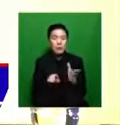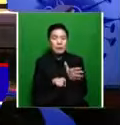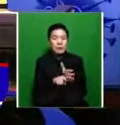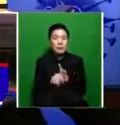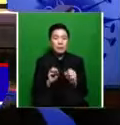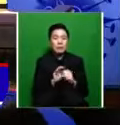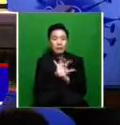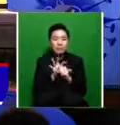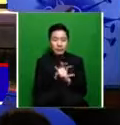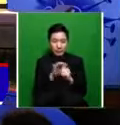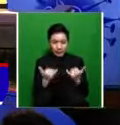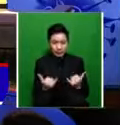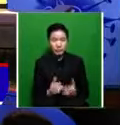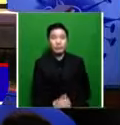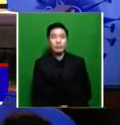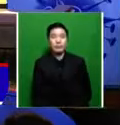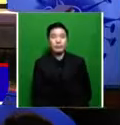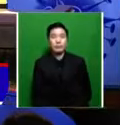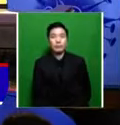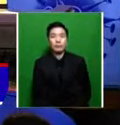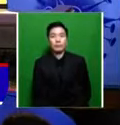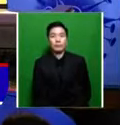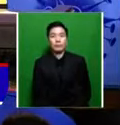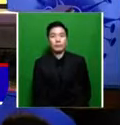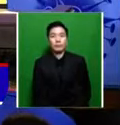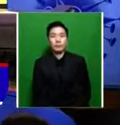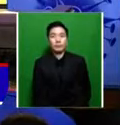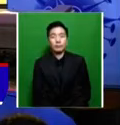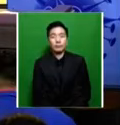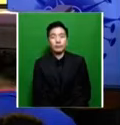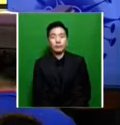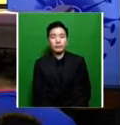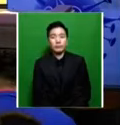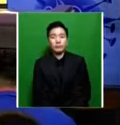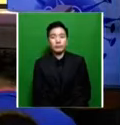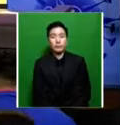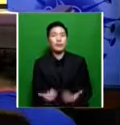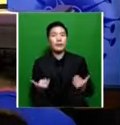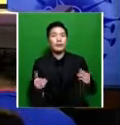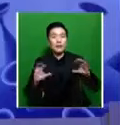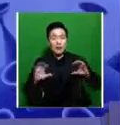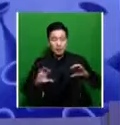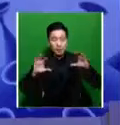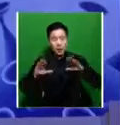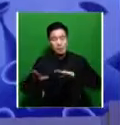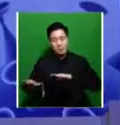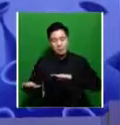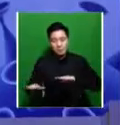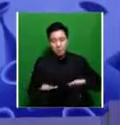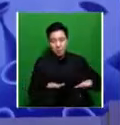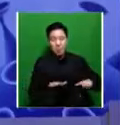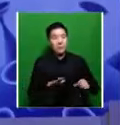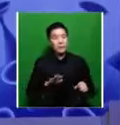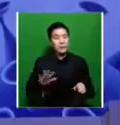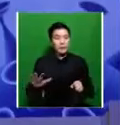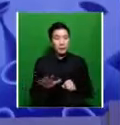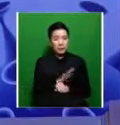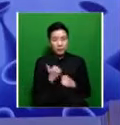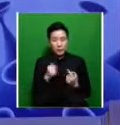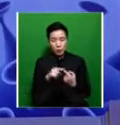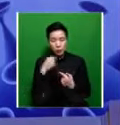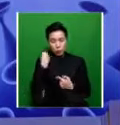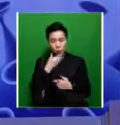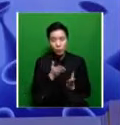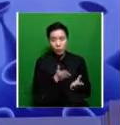คะ ค่ะสวัสดีนะคะเพื่อเป็นการยืนยันว่ารัฐบาลมีความพร้อมแล้วก็เต็มที่กับทุกส่